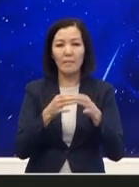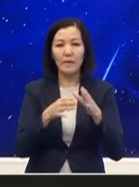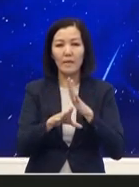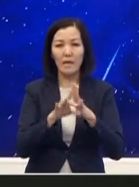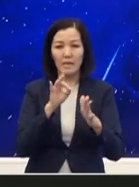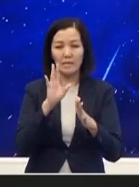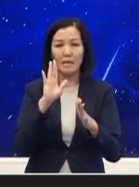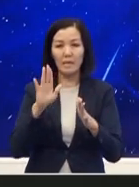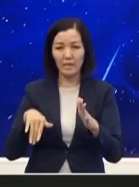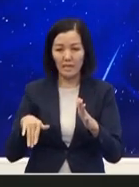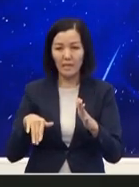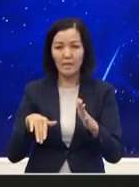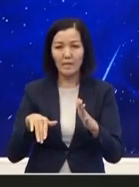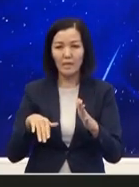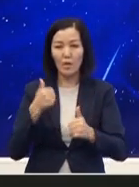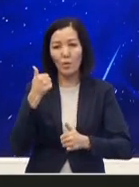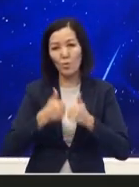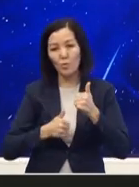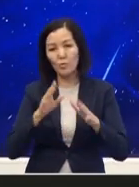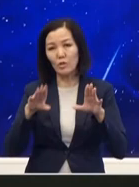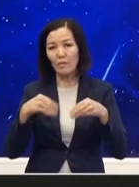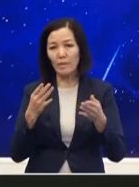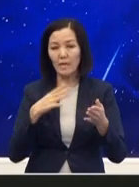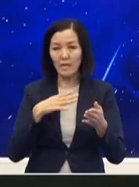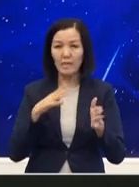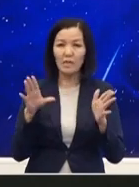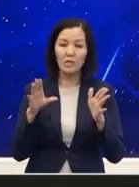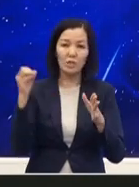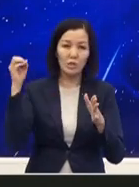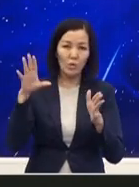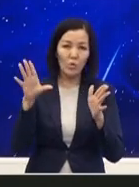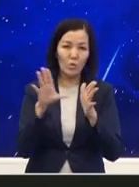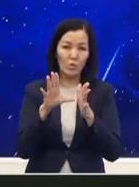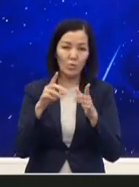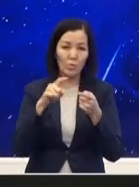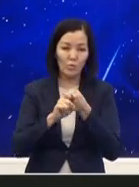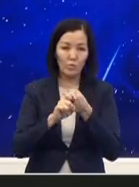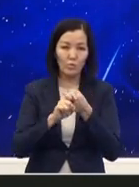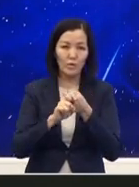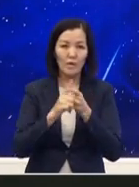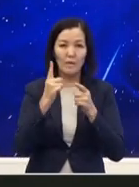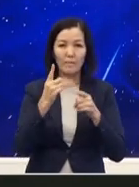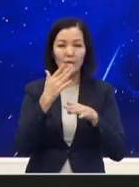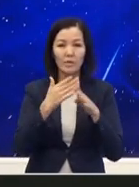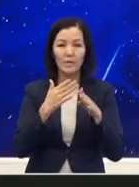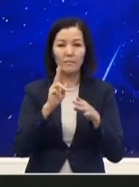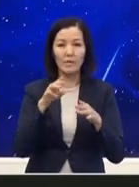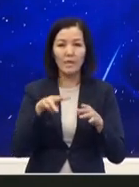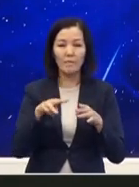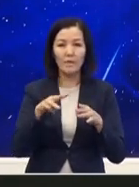компаниясының анықтауында конкурсқа берілген бағанағы жарықтандыру бойынша 1,5 километр Қонаев көшесінен бастап